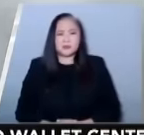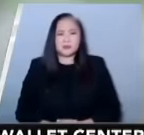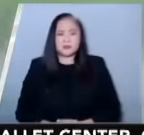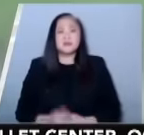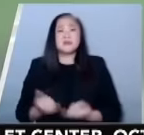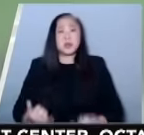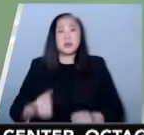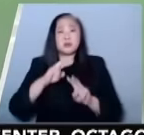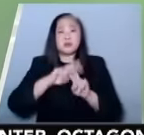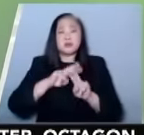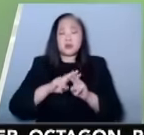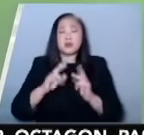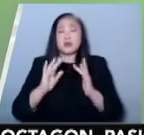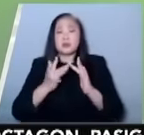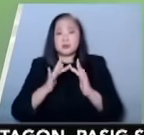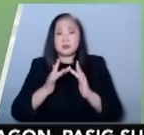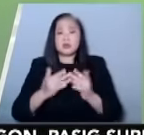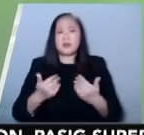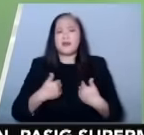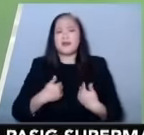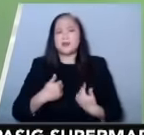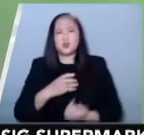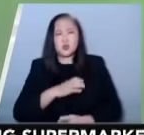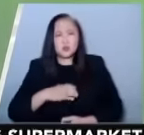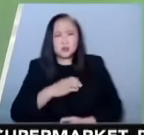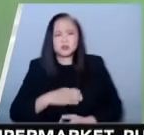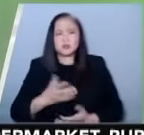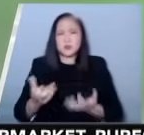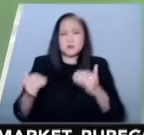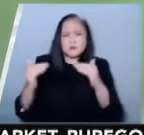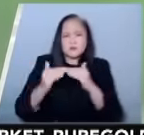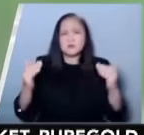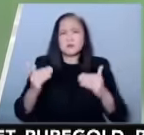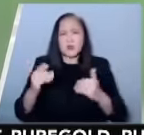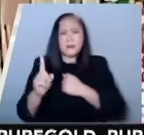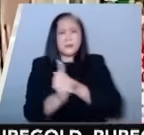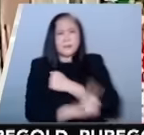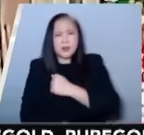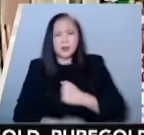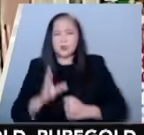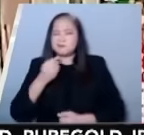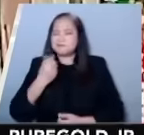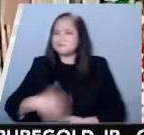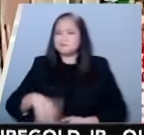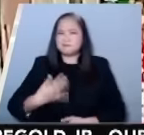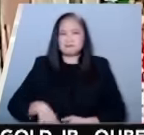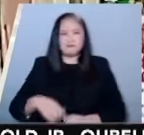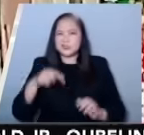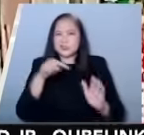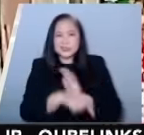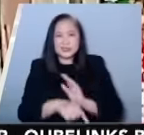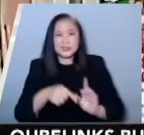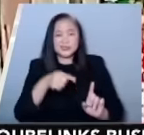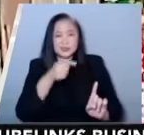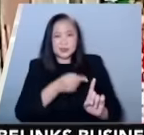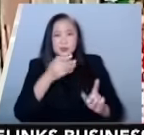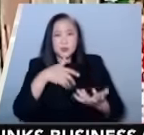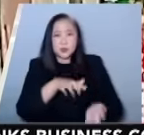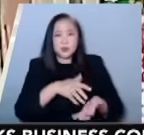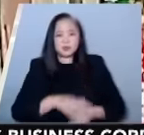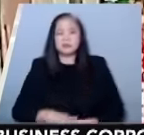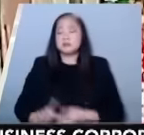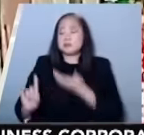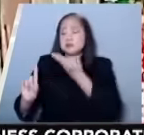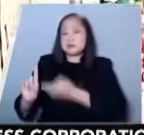ang pakikiramay at panawagan ng hustisya sa kalunos-lunos na sinapit ni Kilua, git sa barangay ng humampas sa aso. Hindi totoong